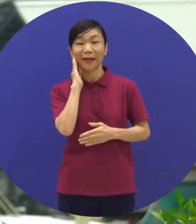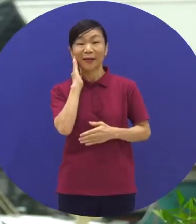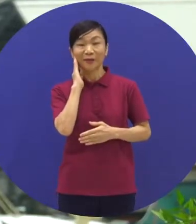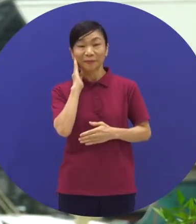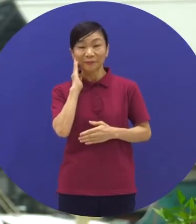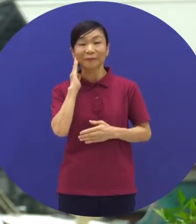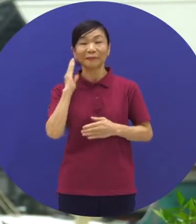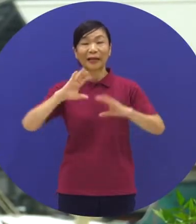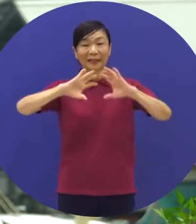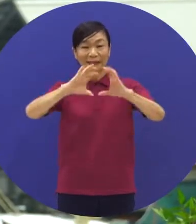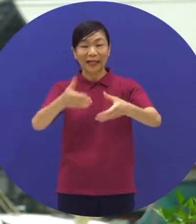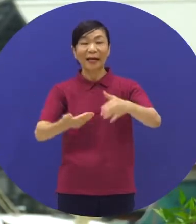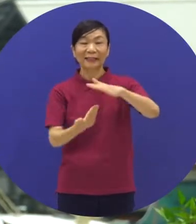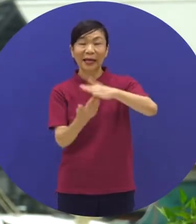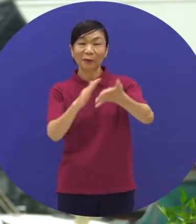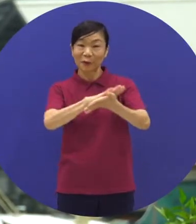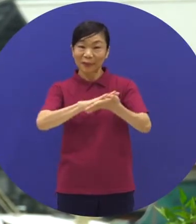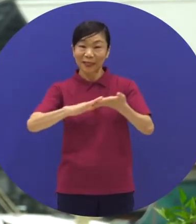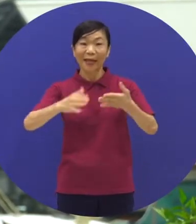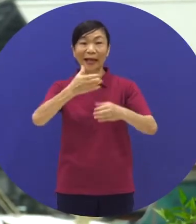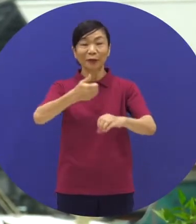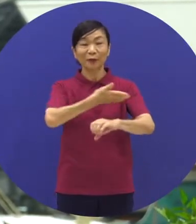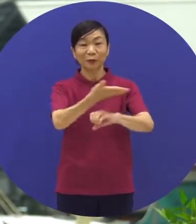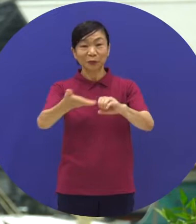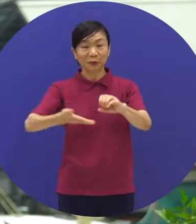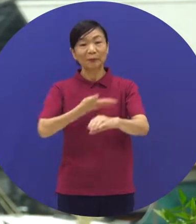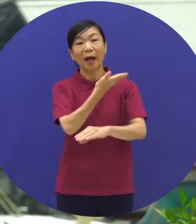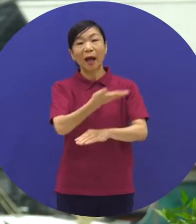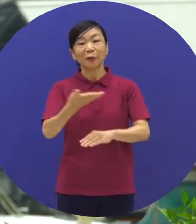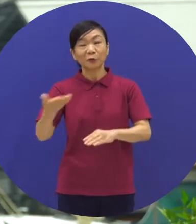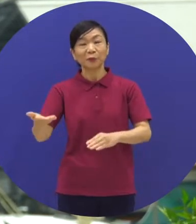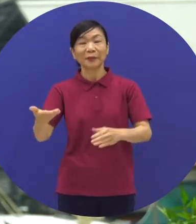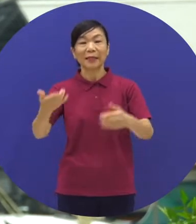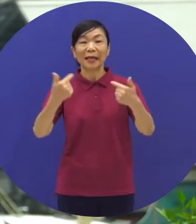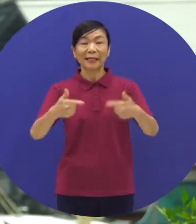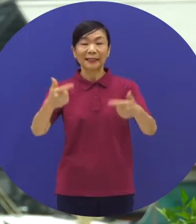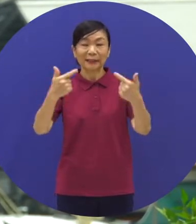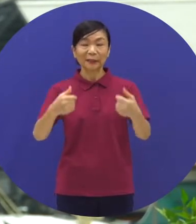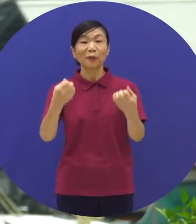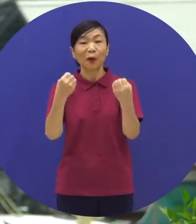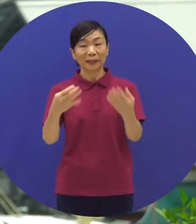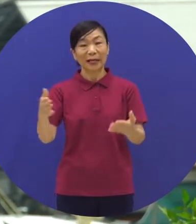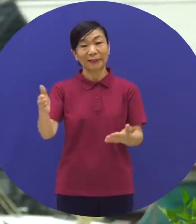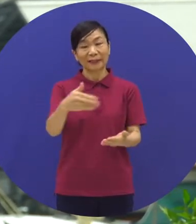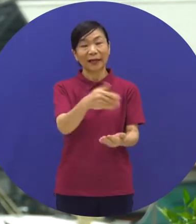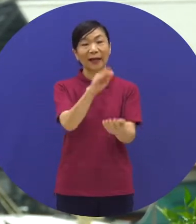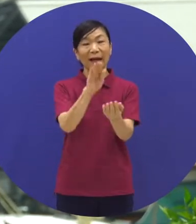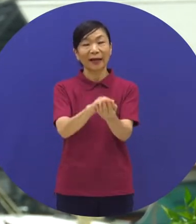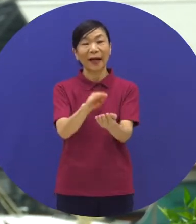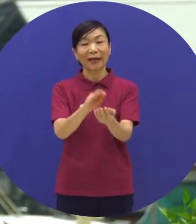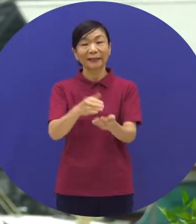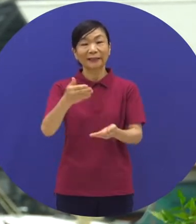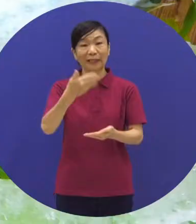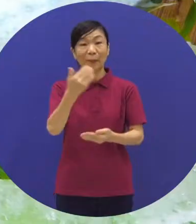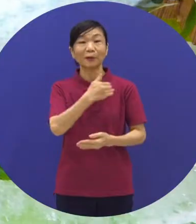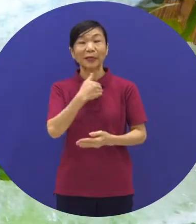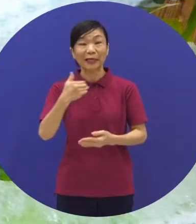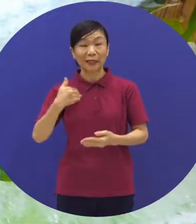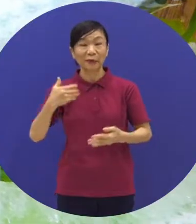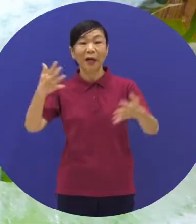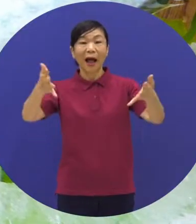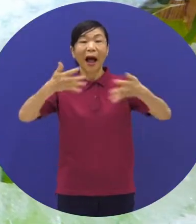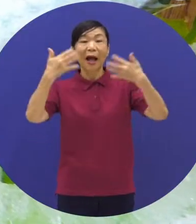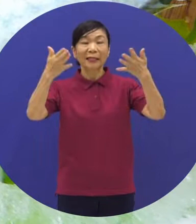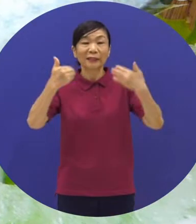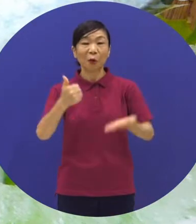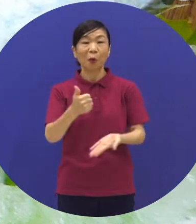です。世界で最も美しい湾、九十九島の海では一年中新鮮な魚介類を堪能することができ、これからの季節